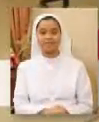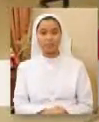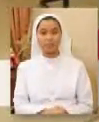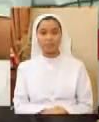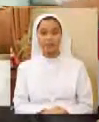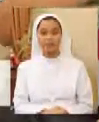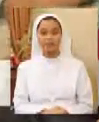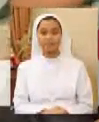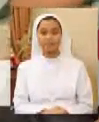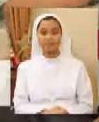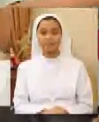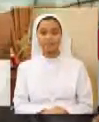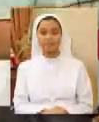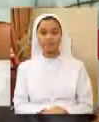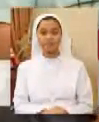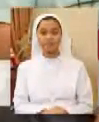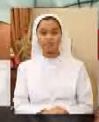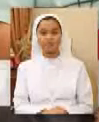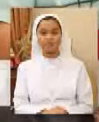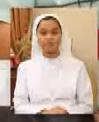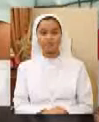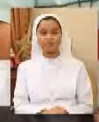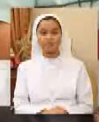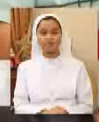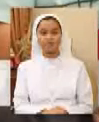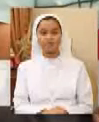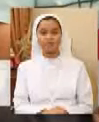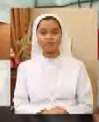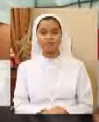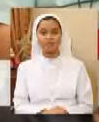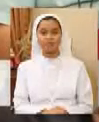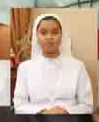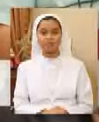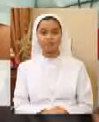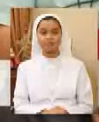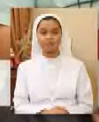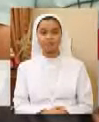Lunch, dinner. Ano lunch? Ganyan. Lunch. Ganyan. Dinner.